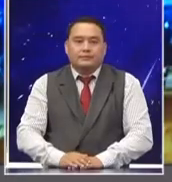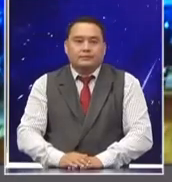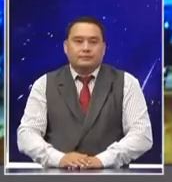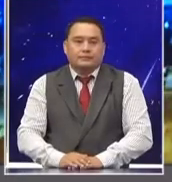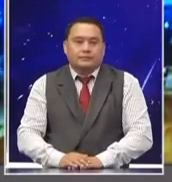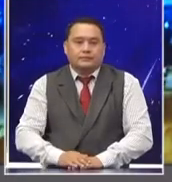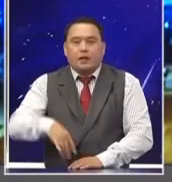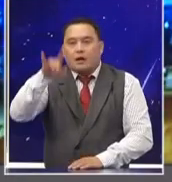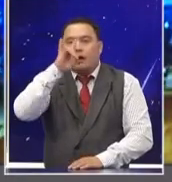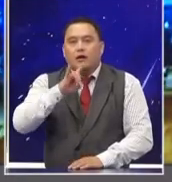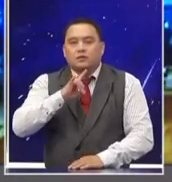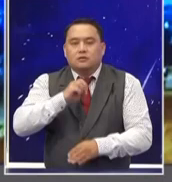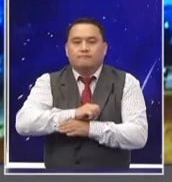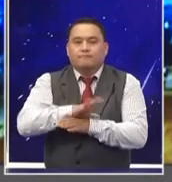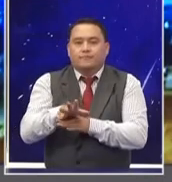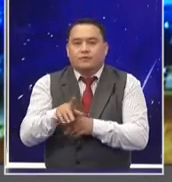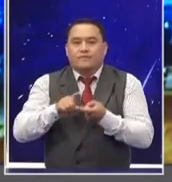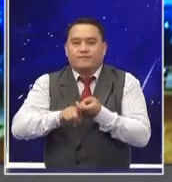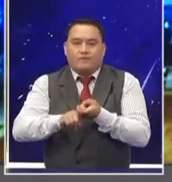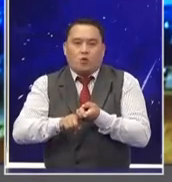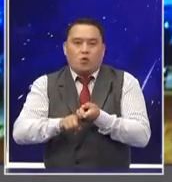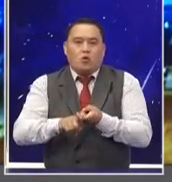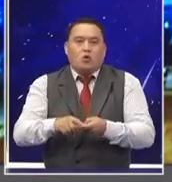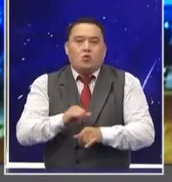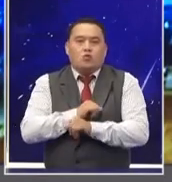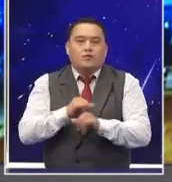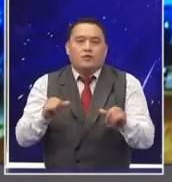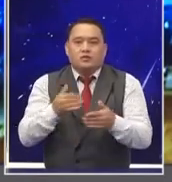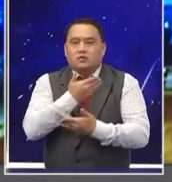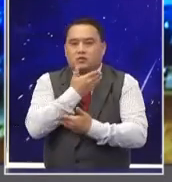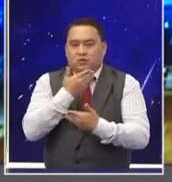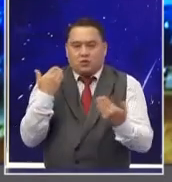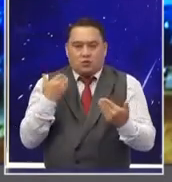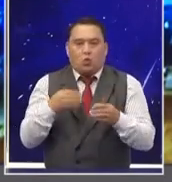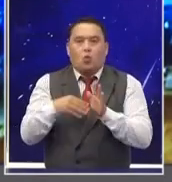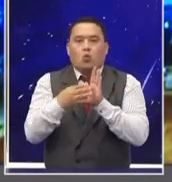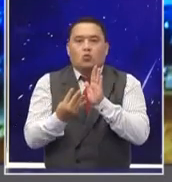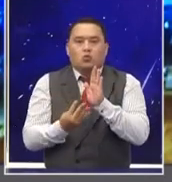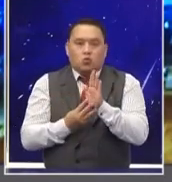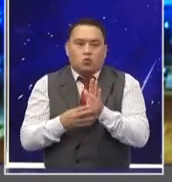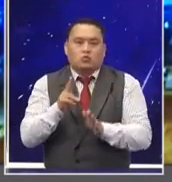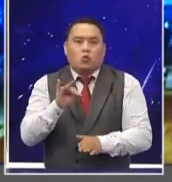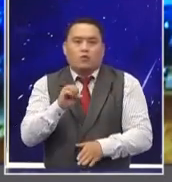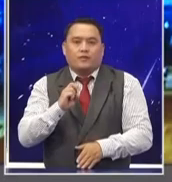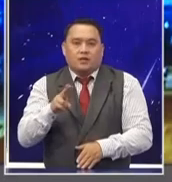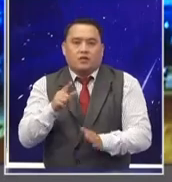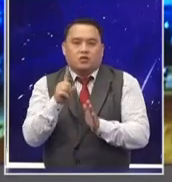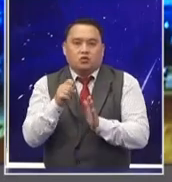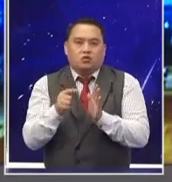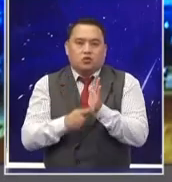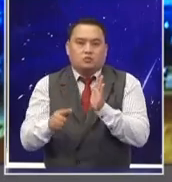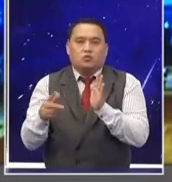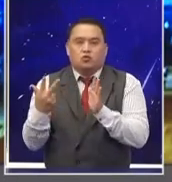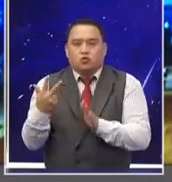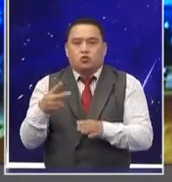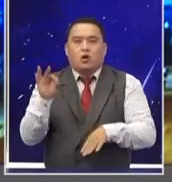Жағымды жаңалық, елімізде COVID-19 вирусын жұқтыру өсімі азайды. Өткен тәулікте COVID-19 белгілері бар 173 адам індет